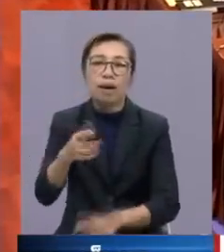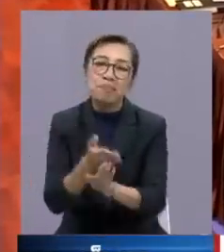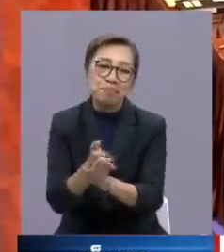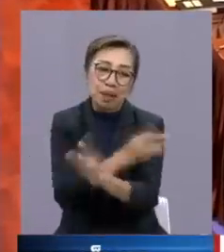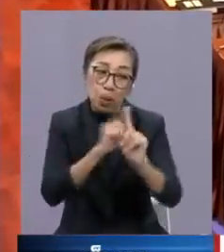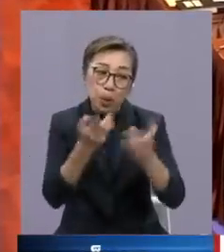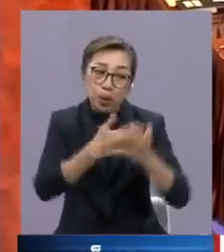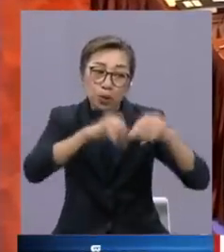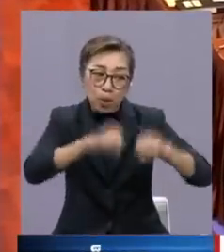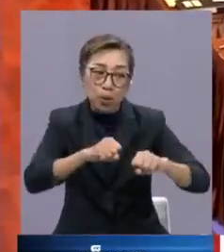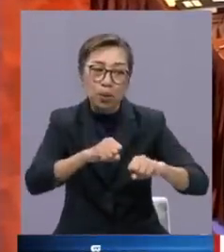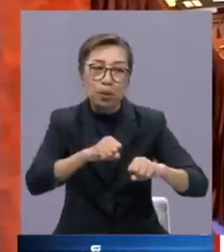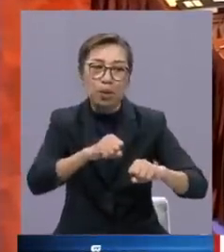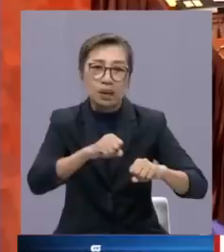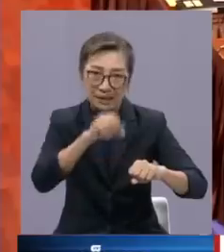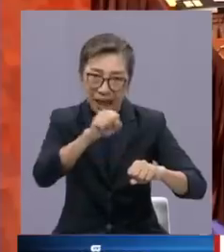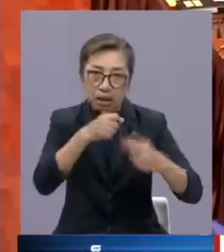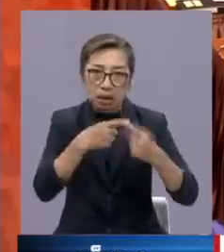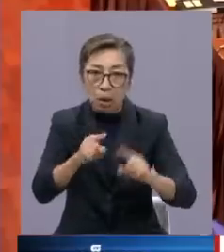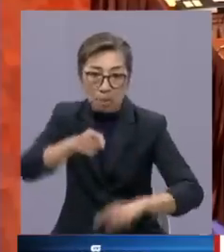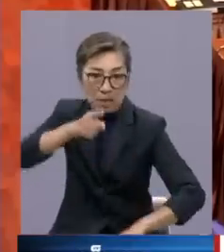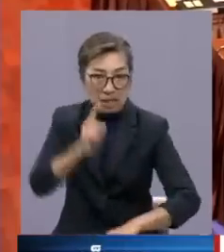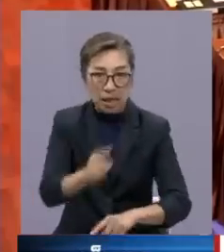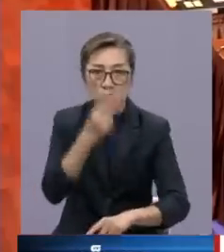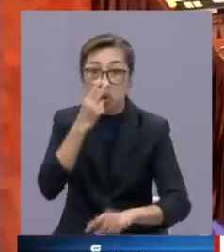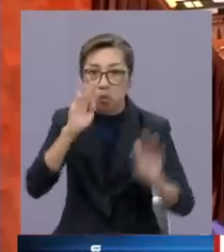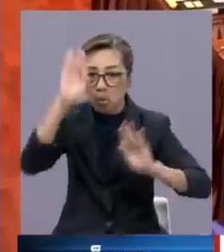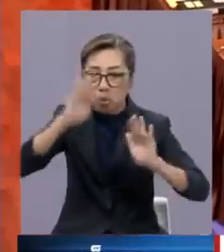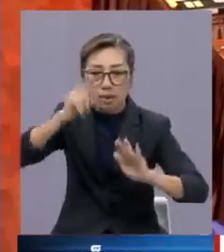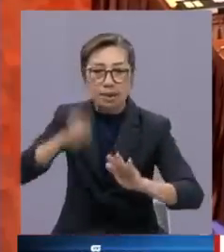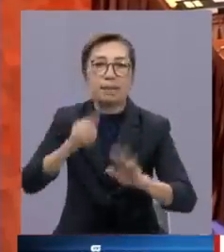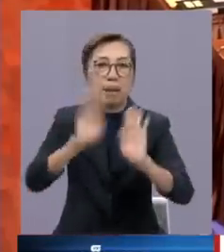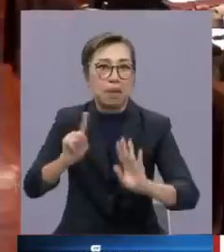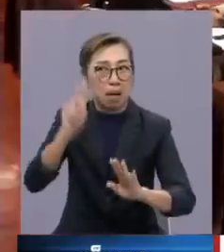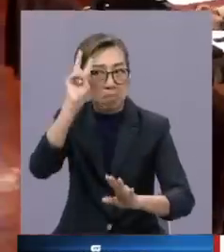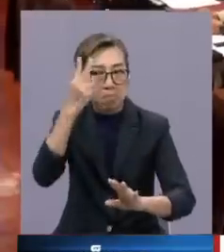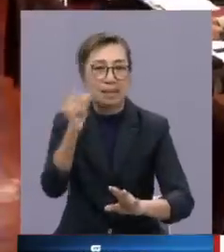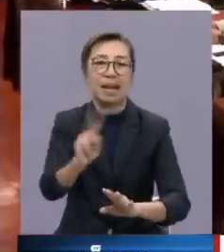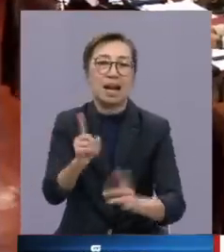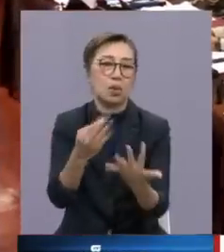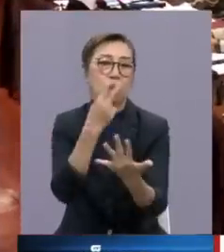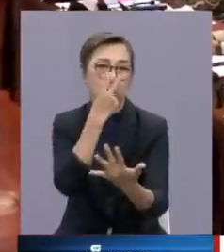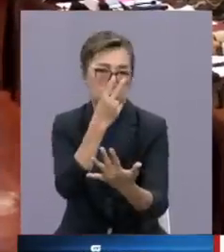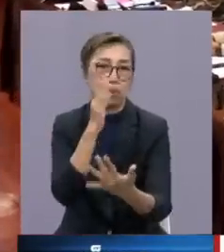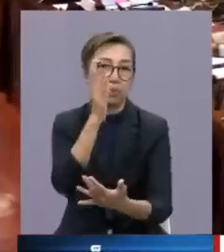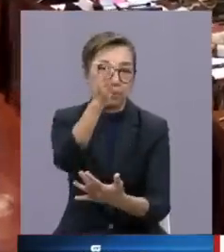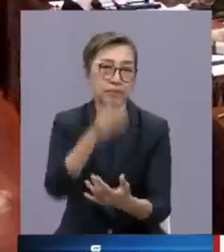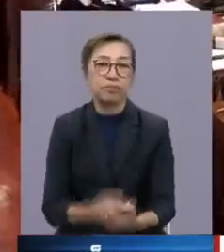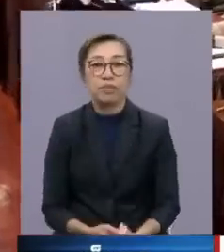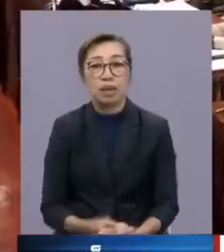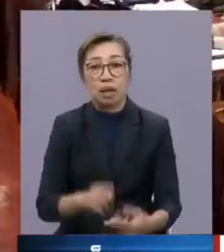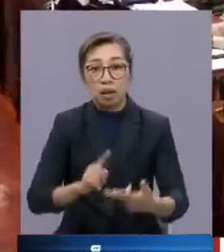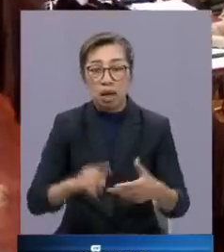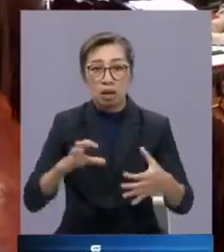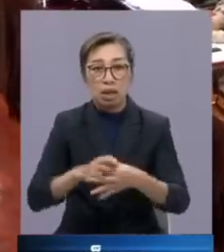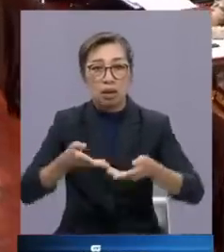แต่เบื้องหลังต้องไปดูกันวันจริงอีกที ครับ เรียกกันว่าชั่วโมงสุดท้ายอ่ะจนกว่าจะรู ้แล้วก็เรื่องของอนาคตของ